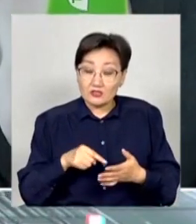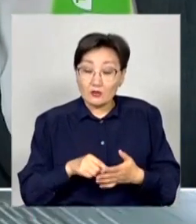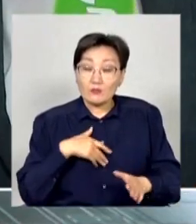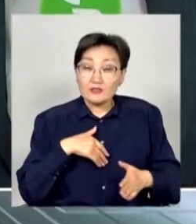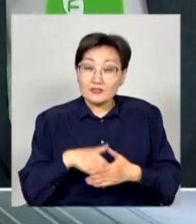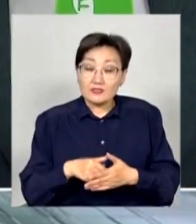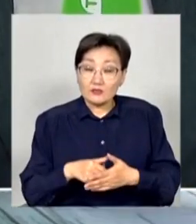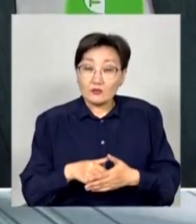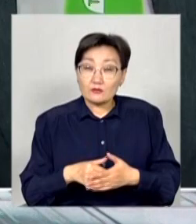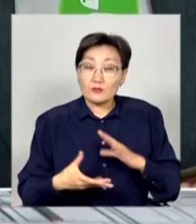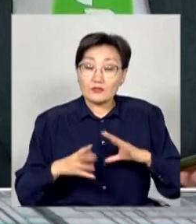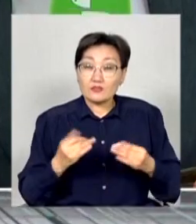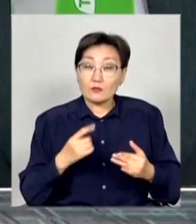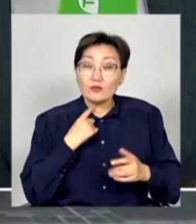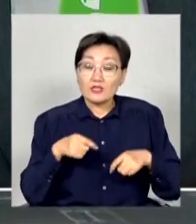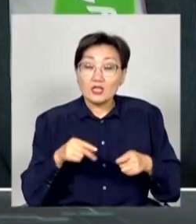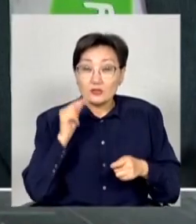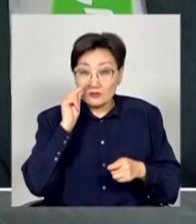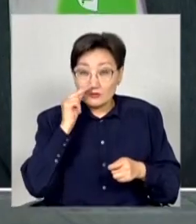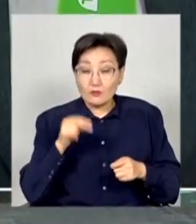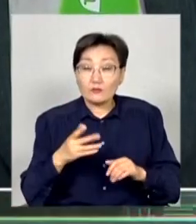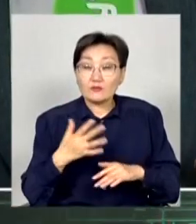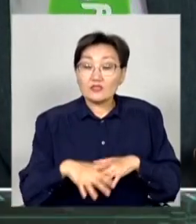активнее всего сегодня голосуют шымкентцы –